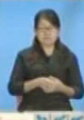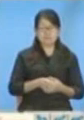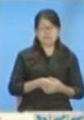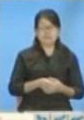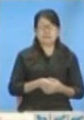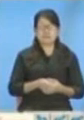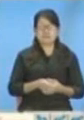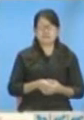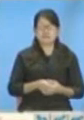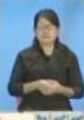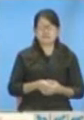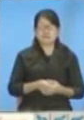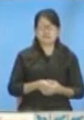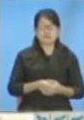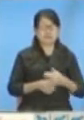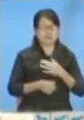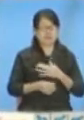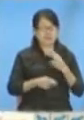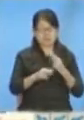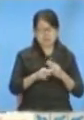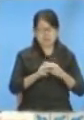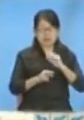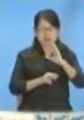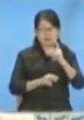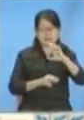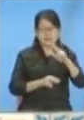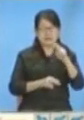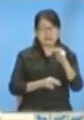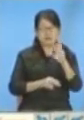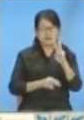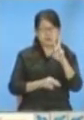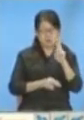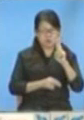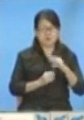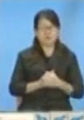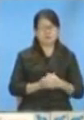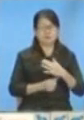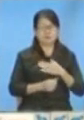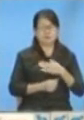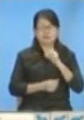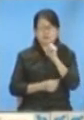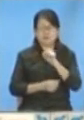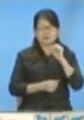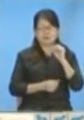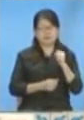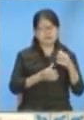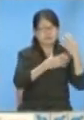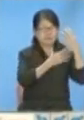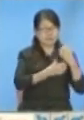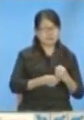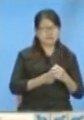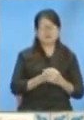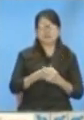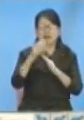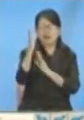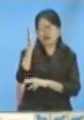ารพกระผมชินวรบุญเกียรติสมาชิกสภาผู้แทนราษฎรพรรคประชาธิปัตย์จากจังหวัดน